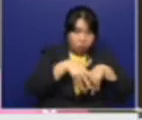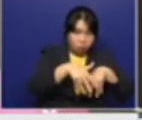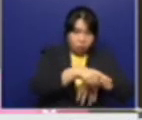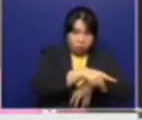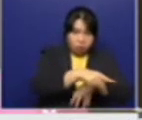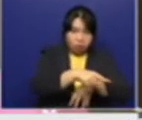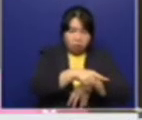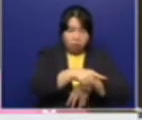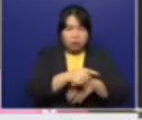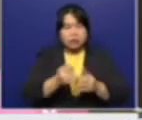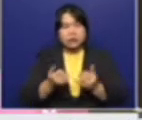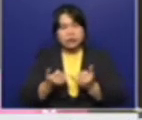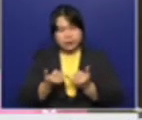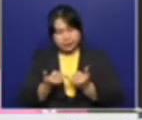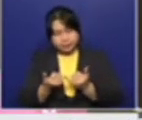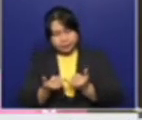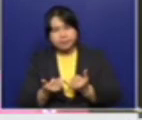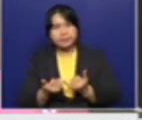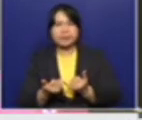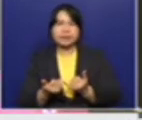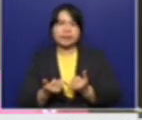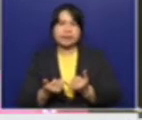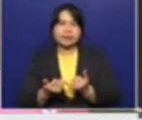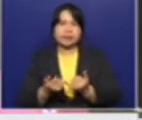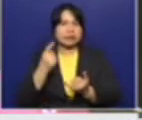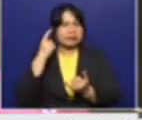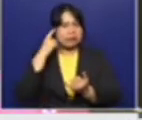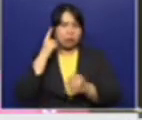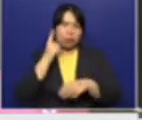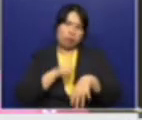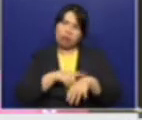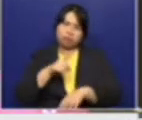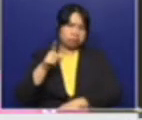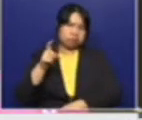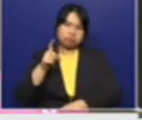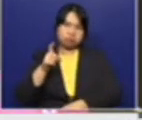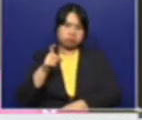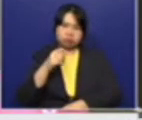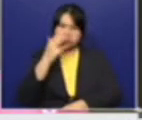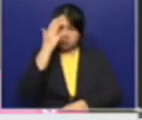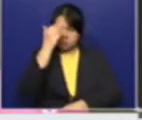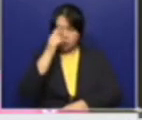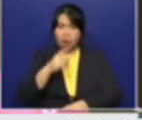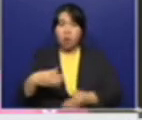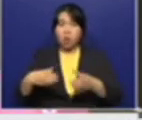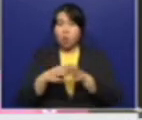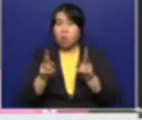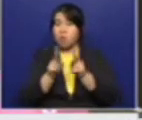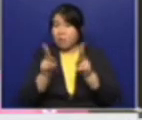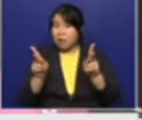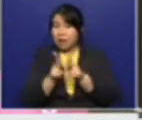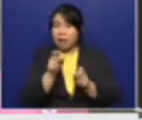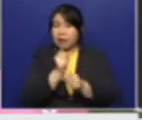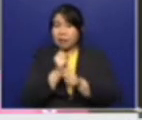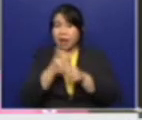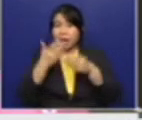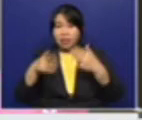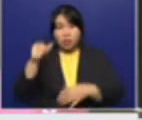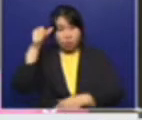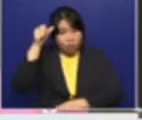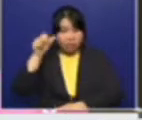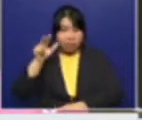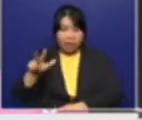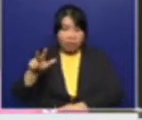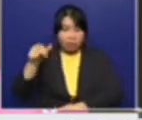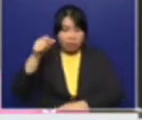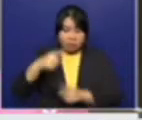นี้น่าจะสายไปเพราะผมไม่เคยเห็นกรรมาธิการไหนทำงานเสร็จภายใน3วัน